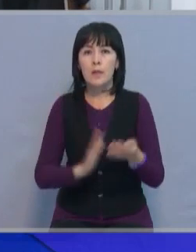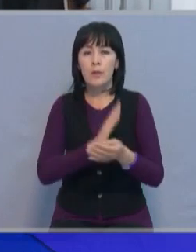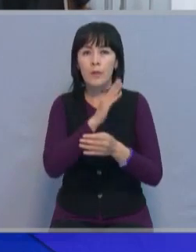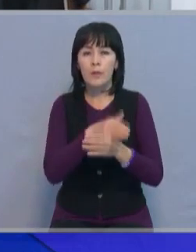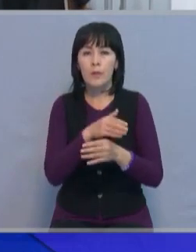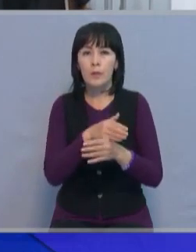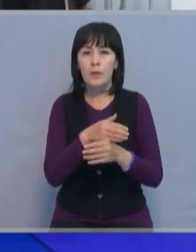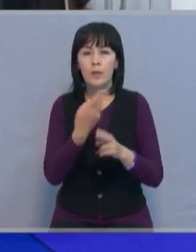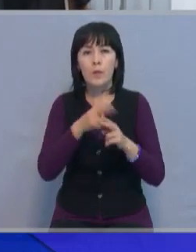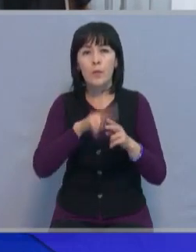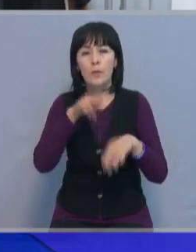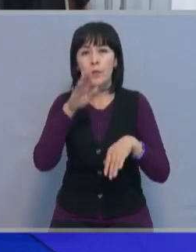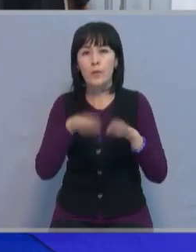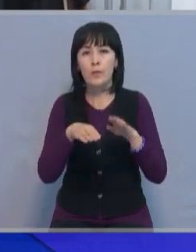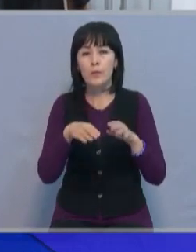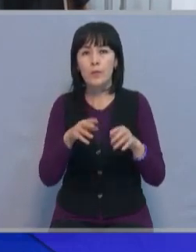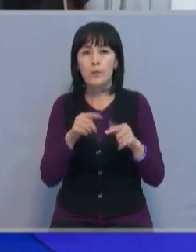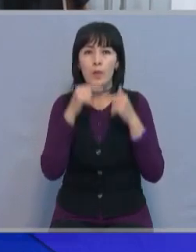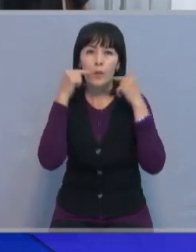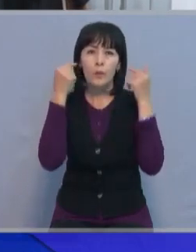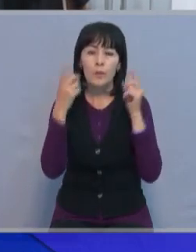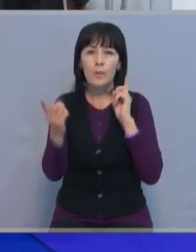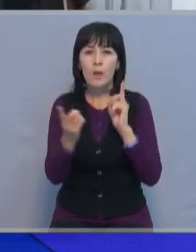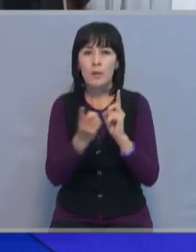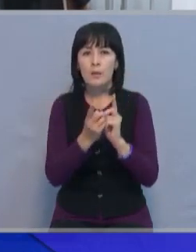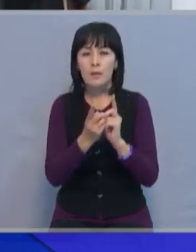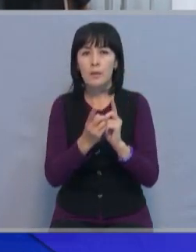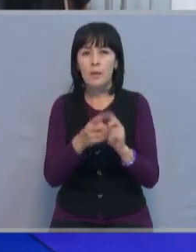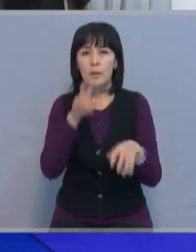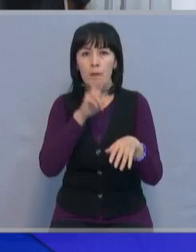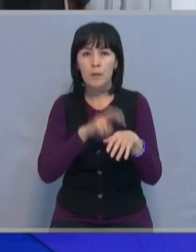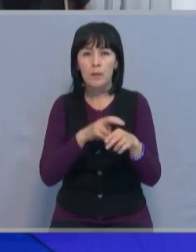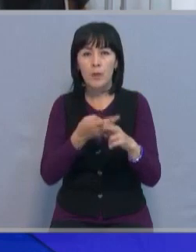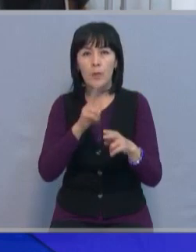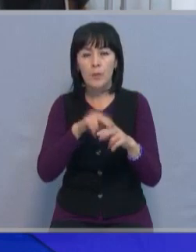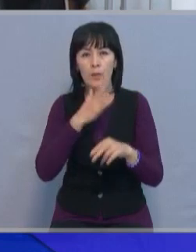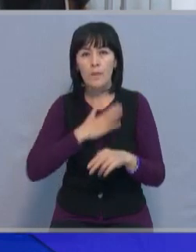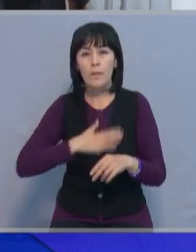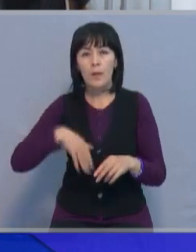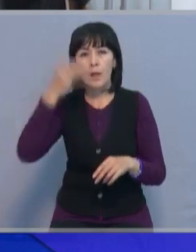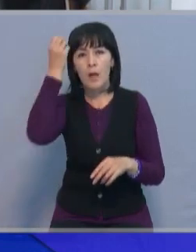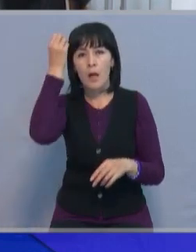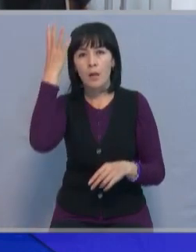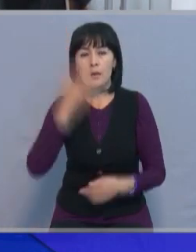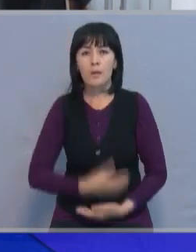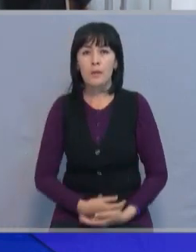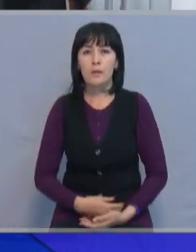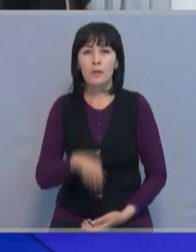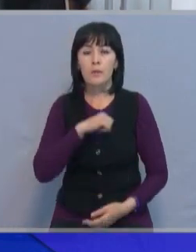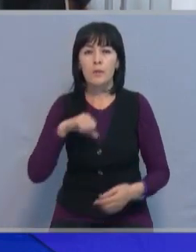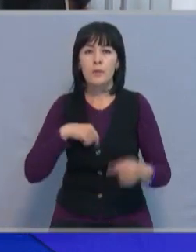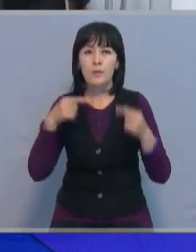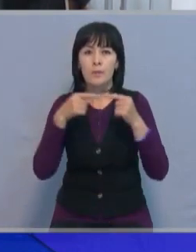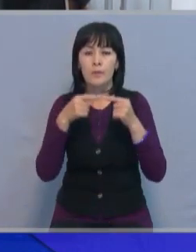өте жақсы күлімсіреп қарсы алады. Дәрігерлер де өте сыпайы, және өз